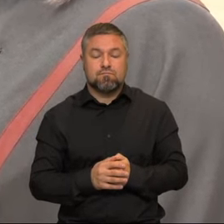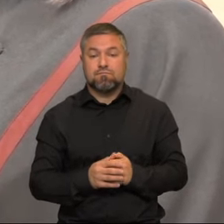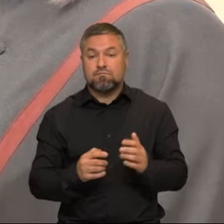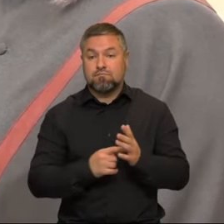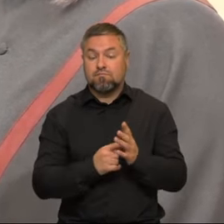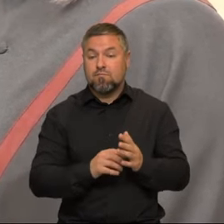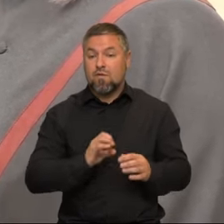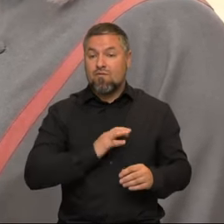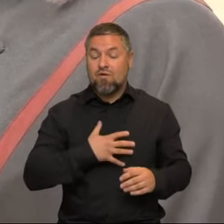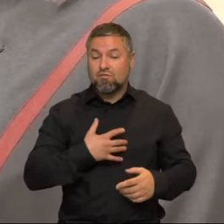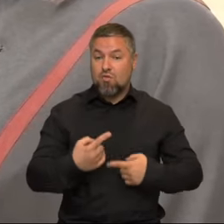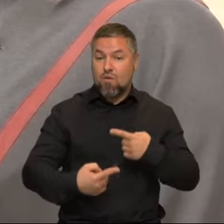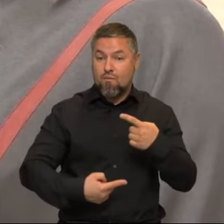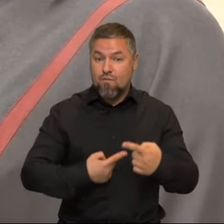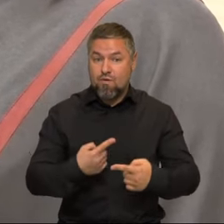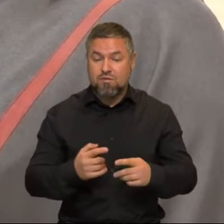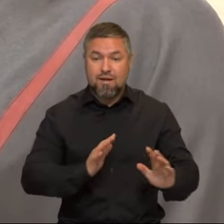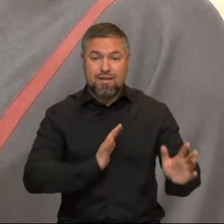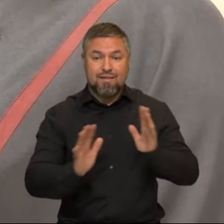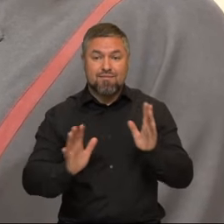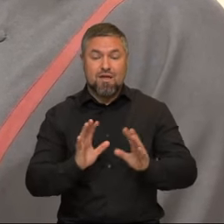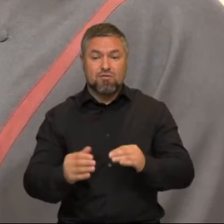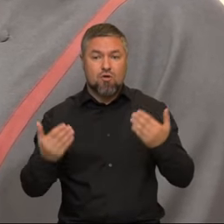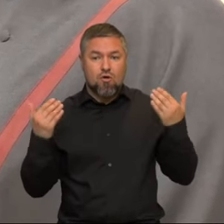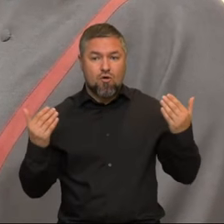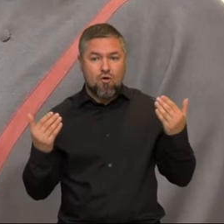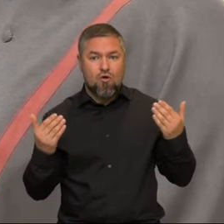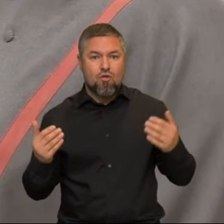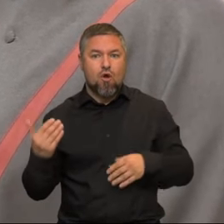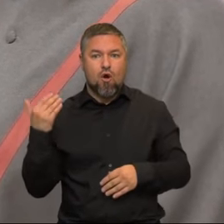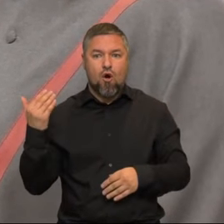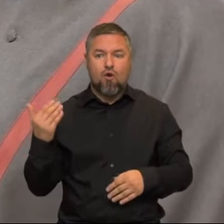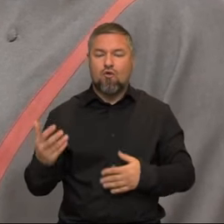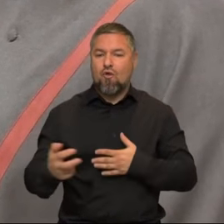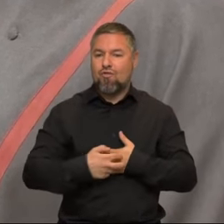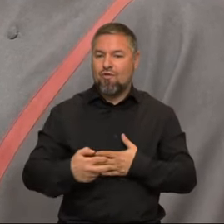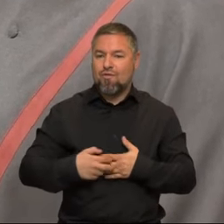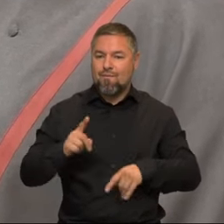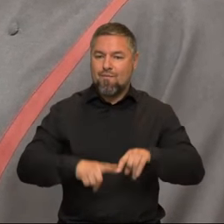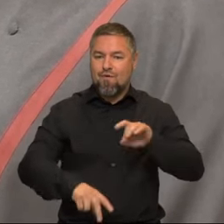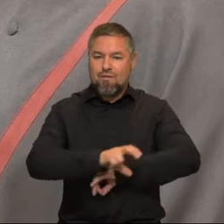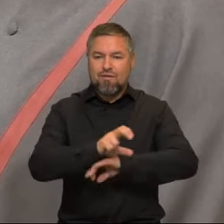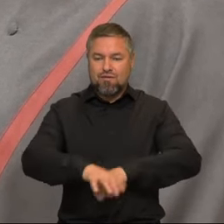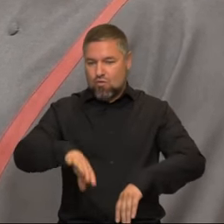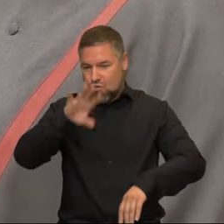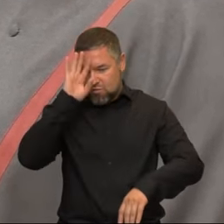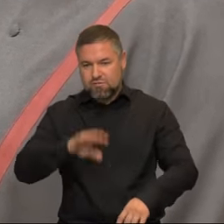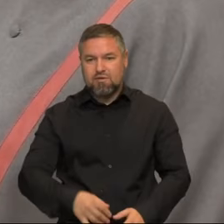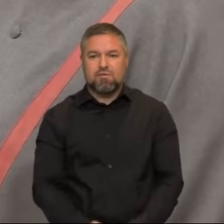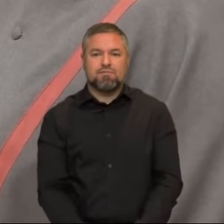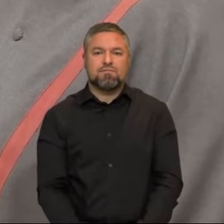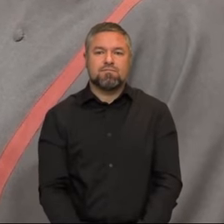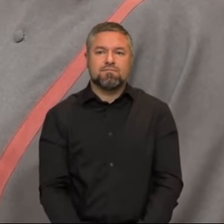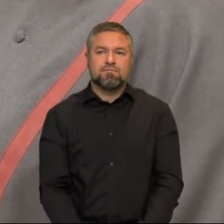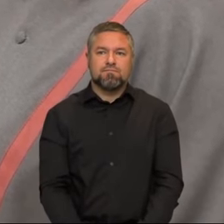oraz swym postępowaniem dbać o godność i honor doktoranta Politechniki Łódzkiej.